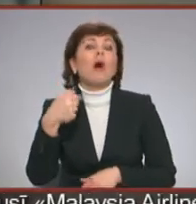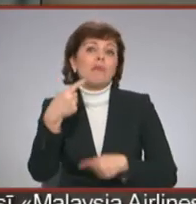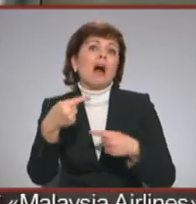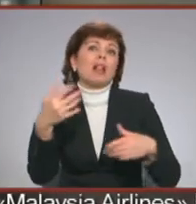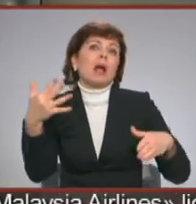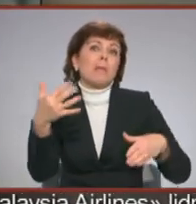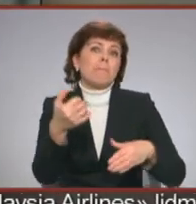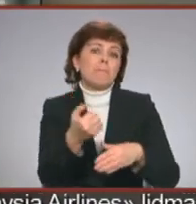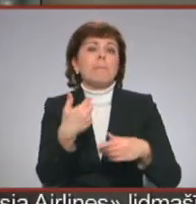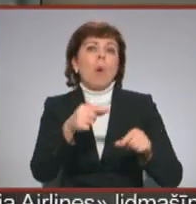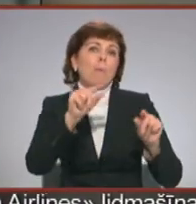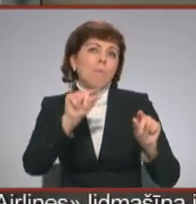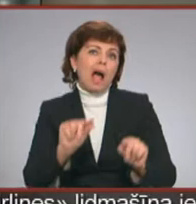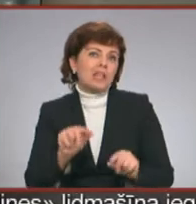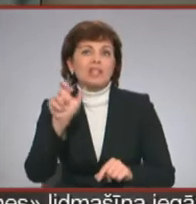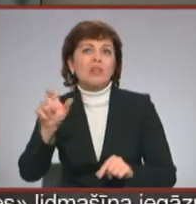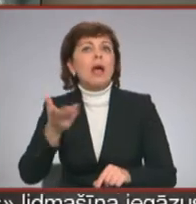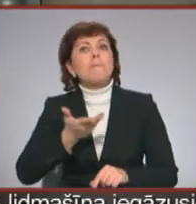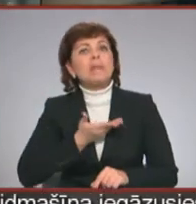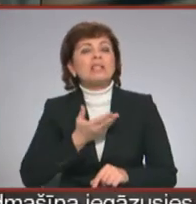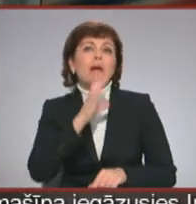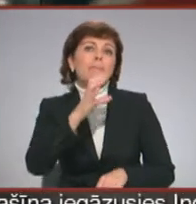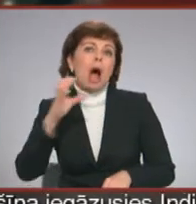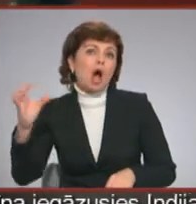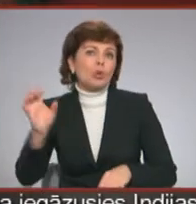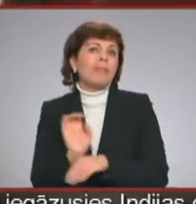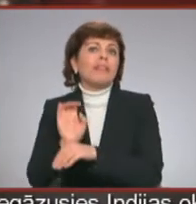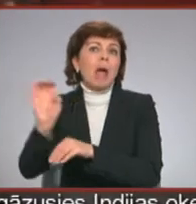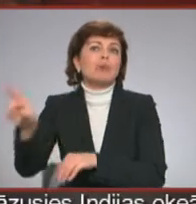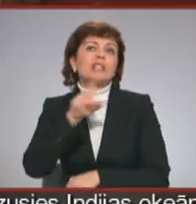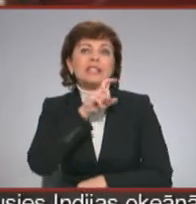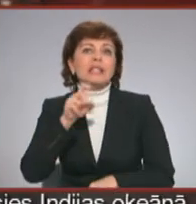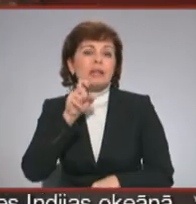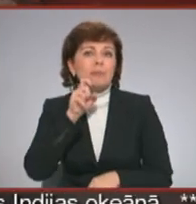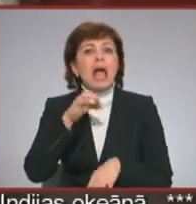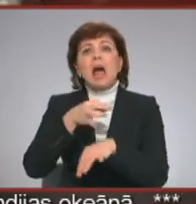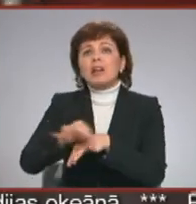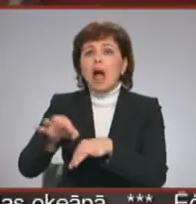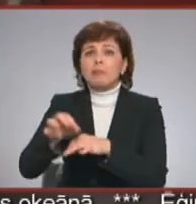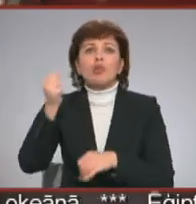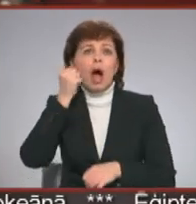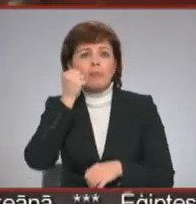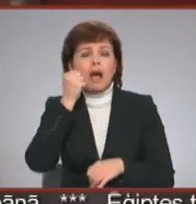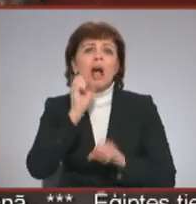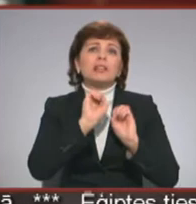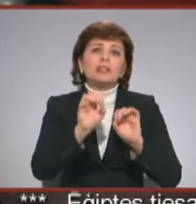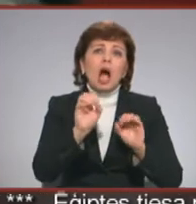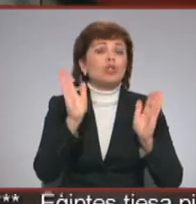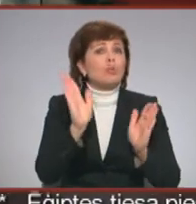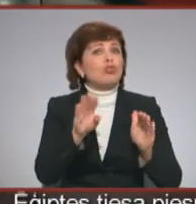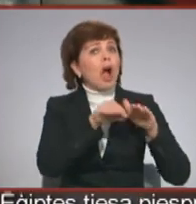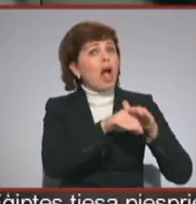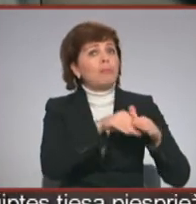to cilvēku, kuri piedzīvoja padomju varas deportācijas uz Sibīriju. Daudz represēto atmiņu stāstus mūžam glabās vēstures grāmatas, tomēr vai